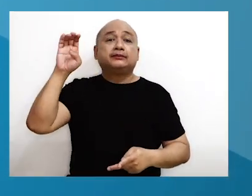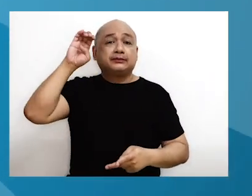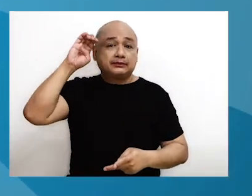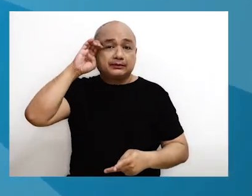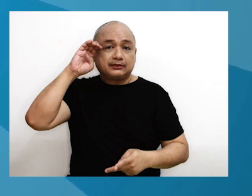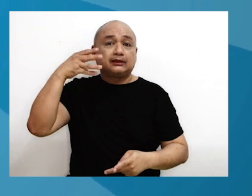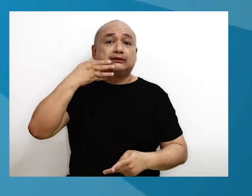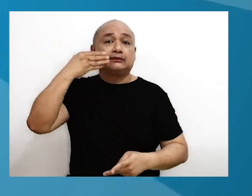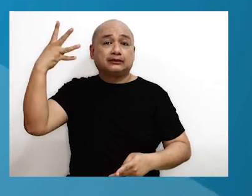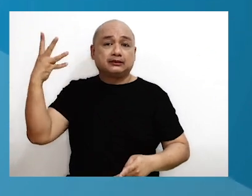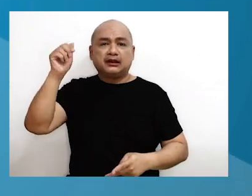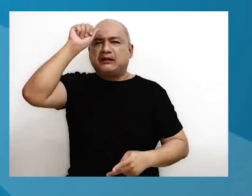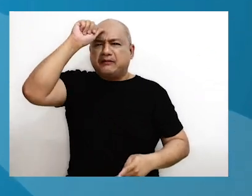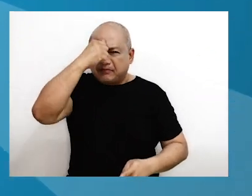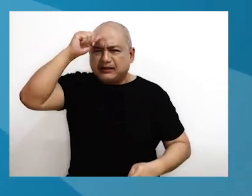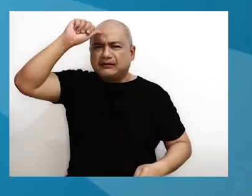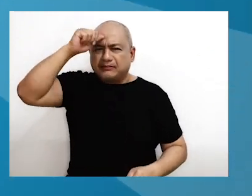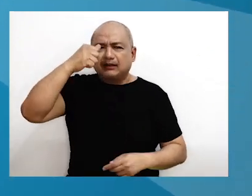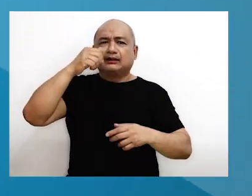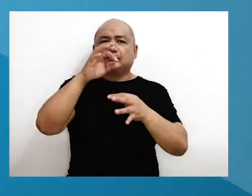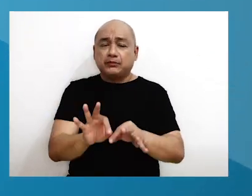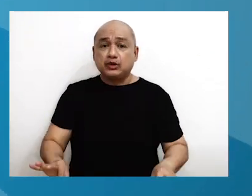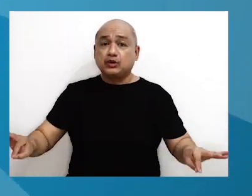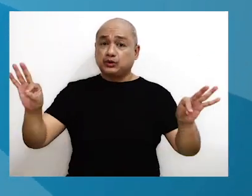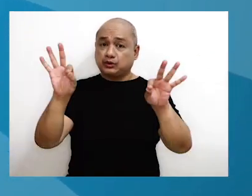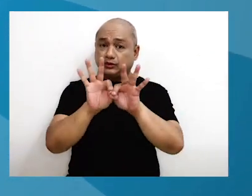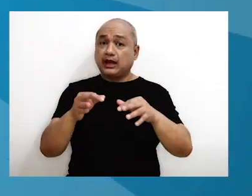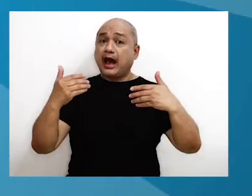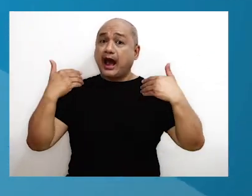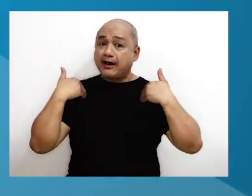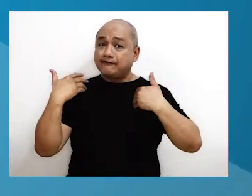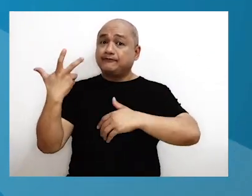Bikbik, tandaan natin ang kahalagahan ng